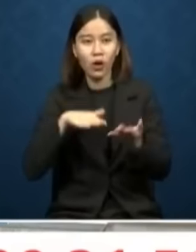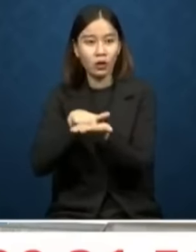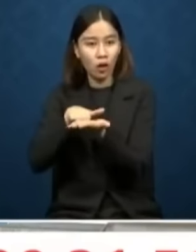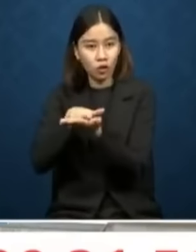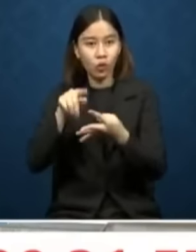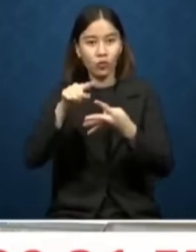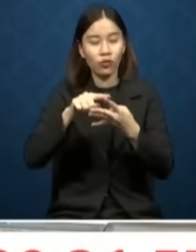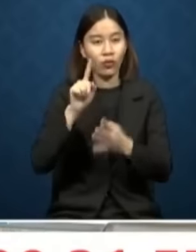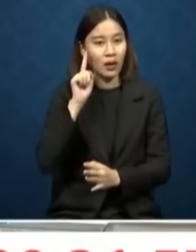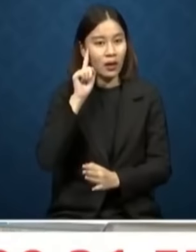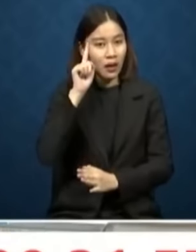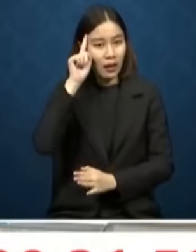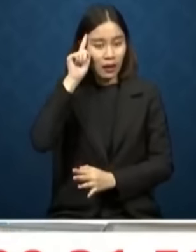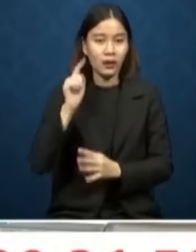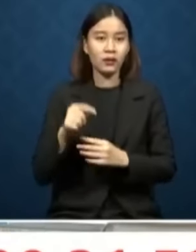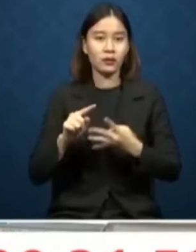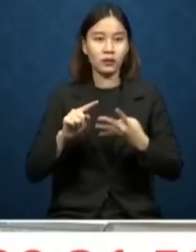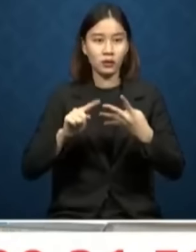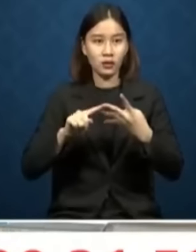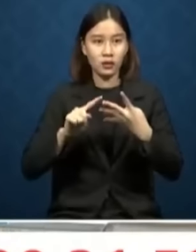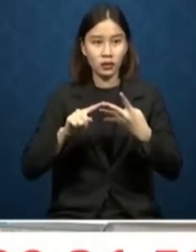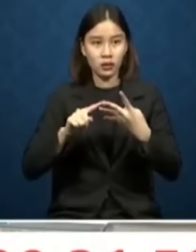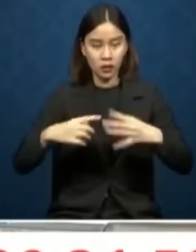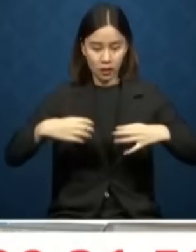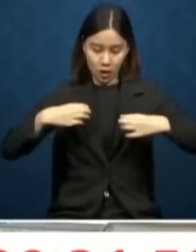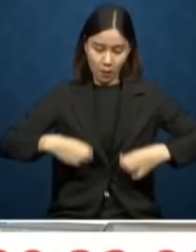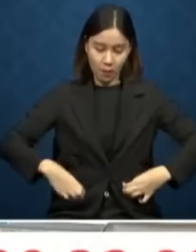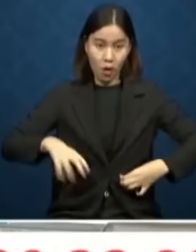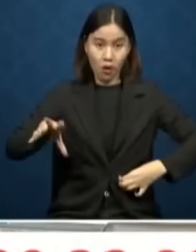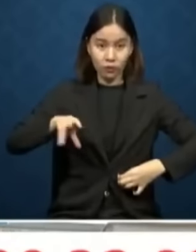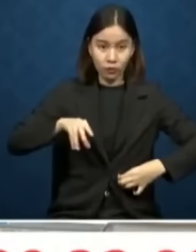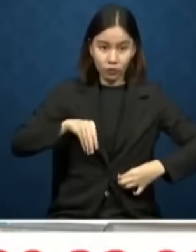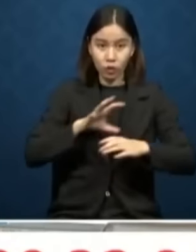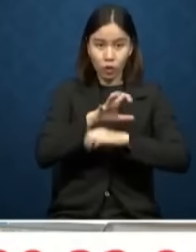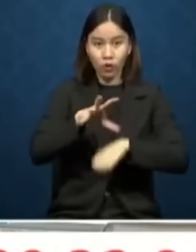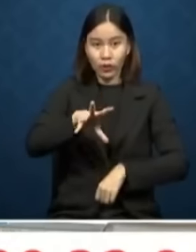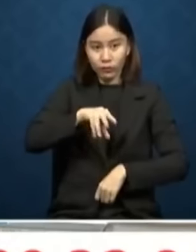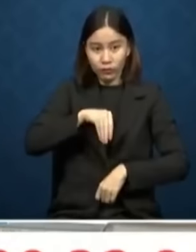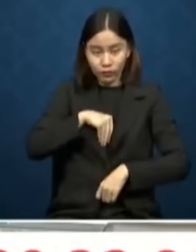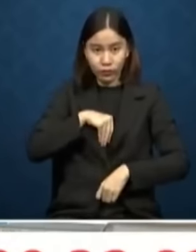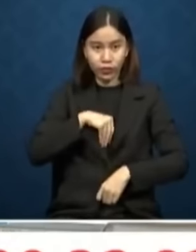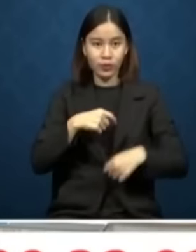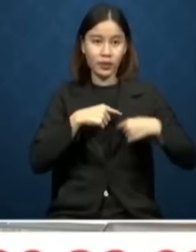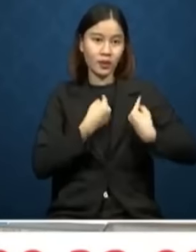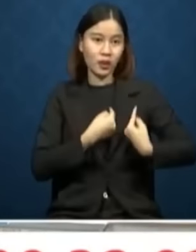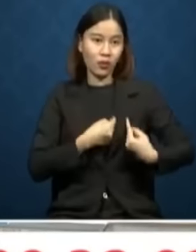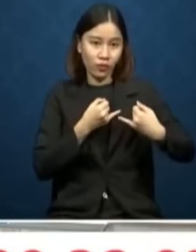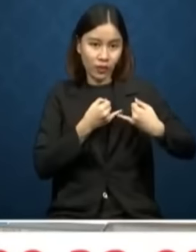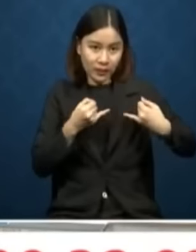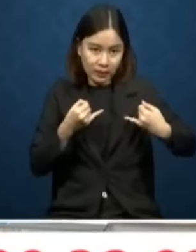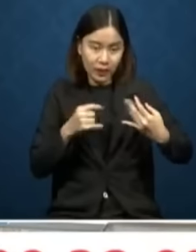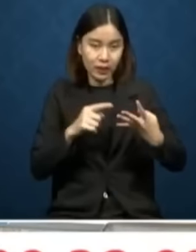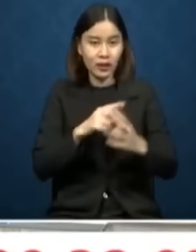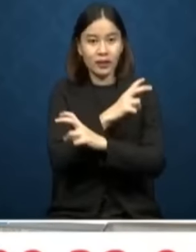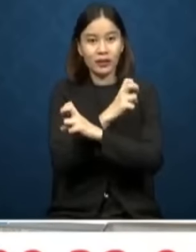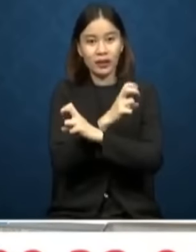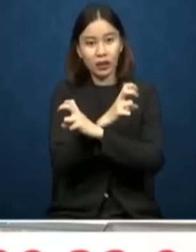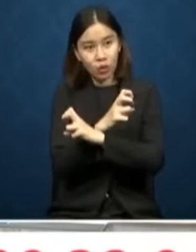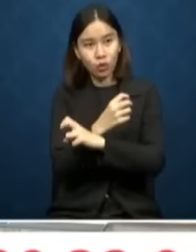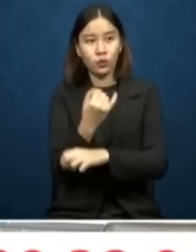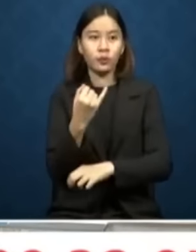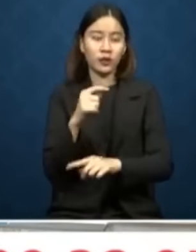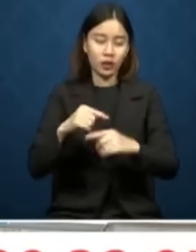รคความดันโลหิตสูงโรคพังผืดปอดที่ติดจากโควิดโรคเส้นกล้ามเนื้อหัวใจตีบแล้วก็โรคกระดูกเสื่อมซึ่งก็สามารถรักษ